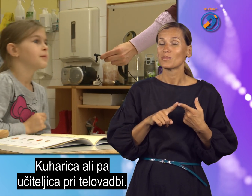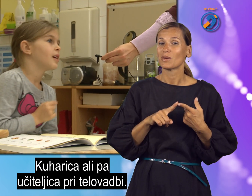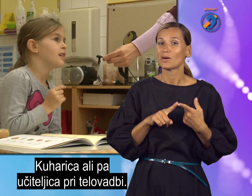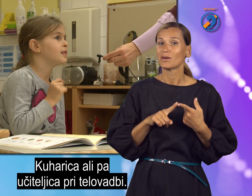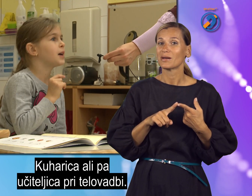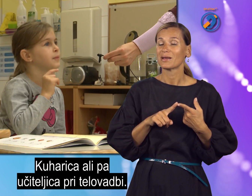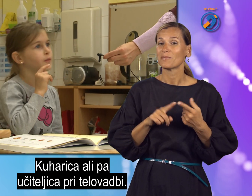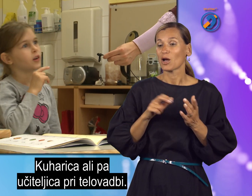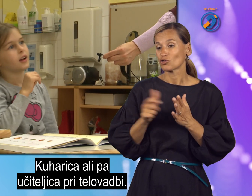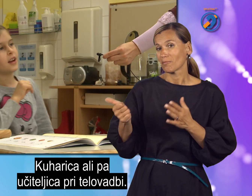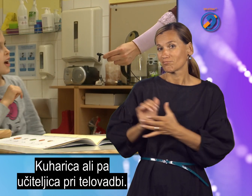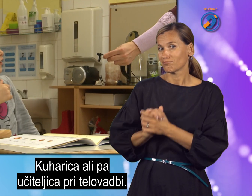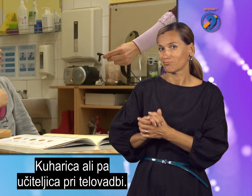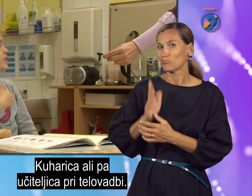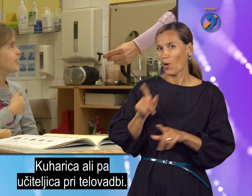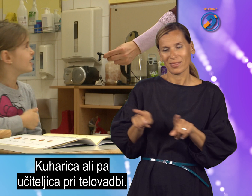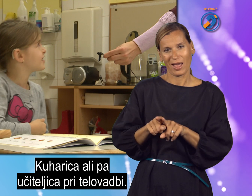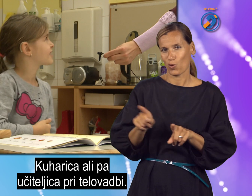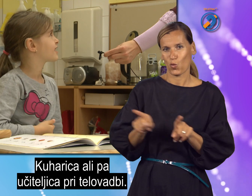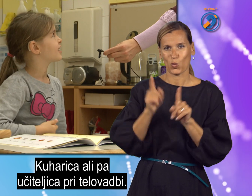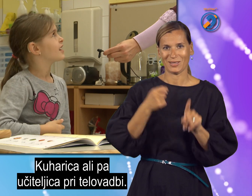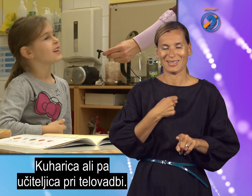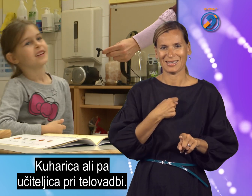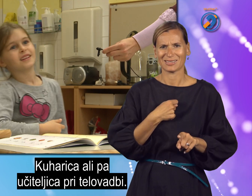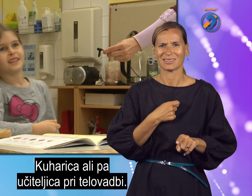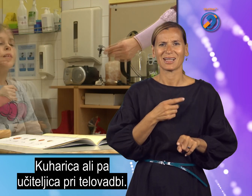potem Halima bo enako kot jaz.